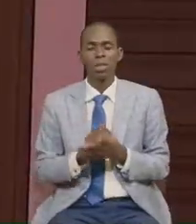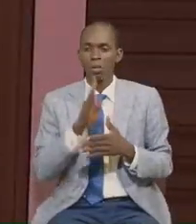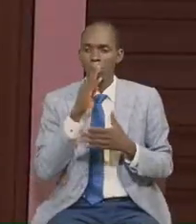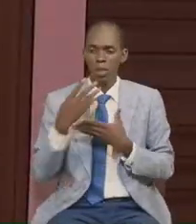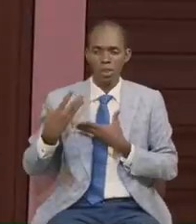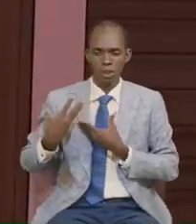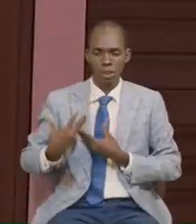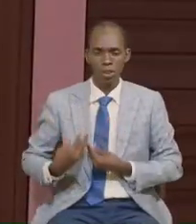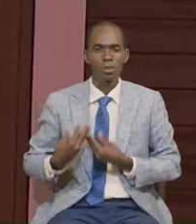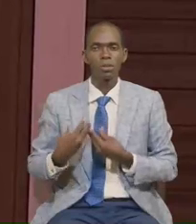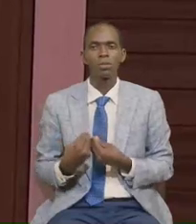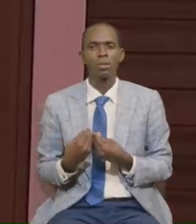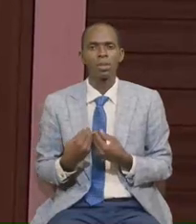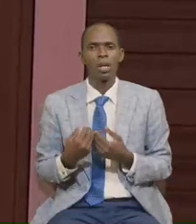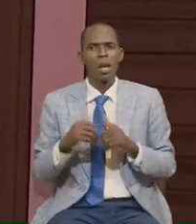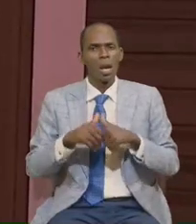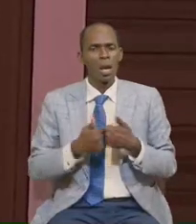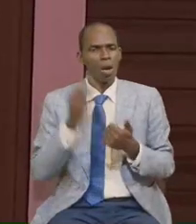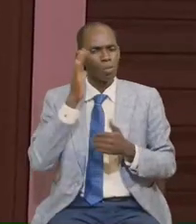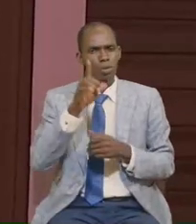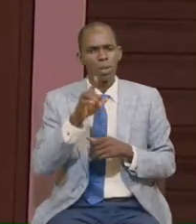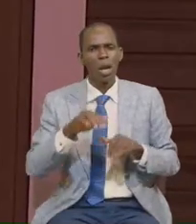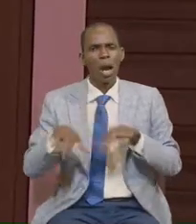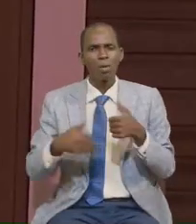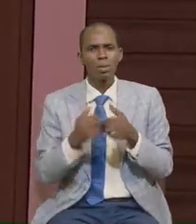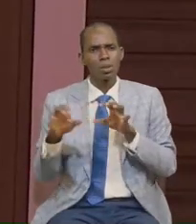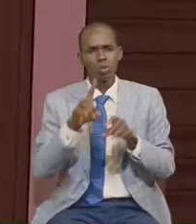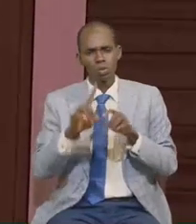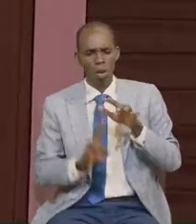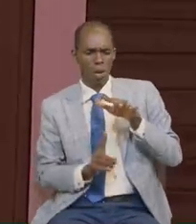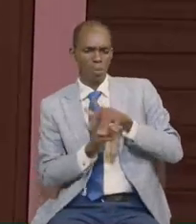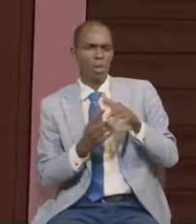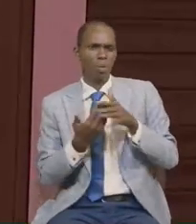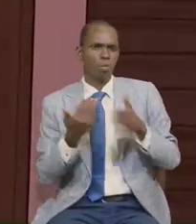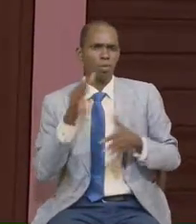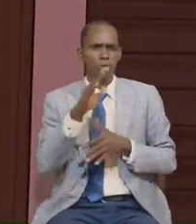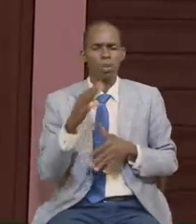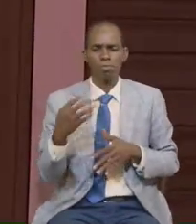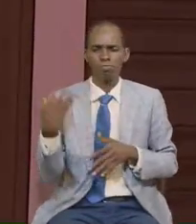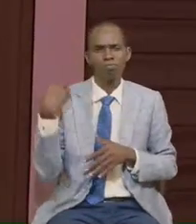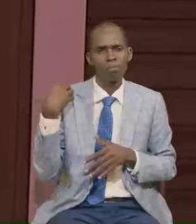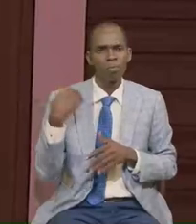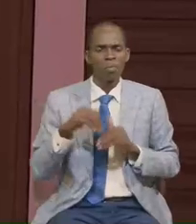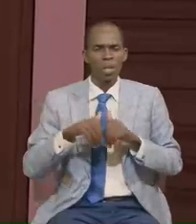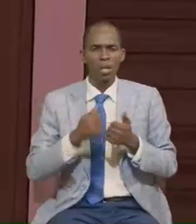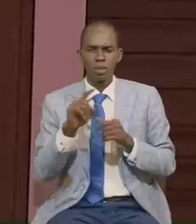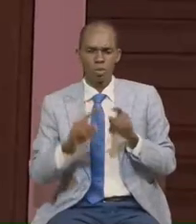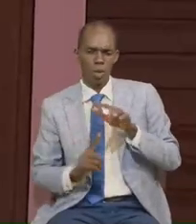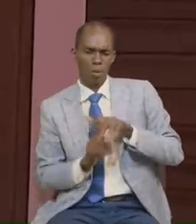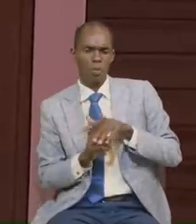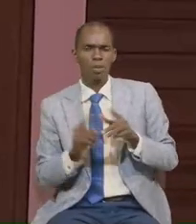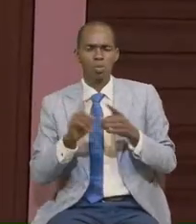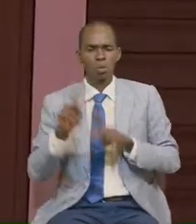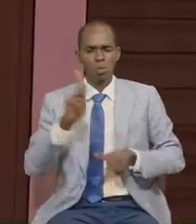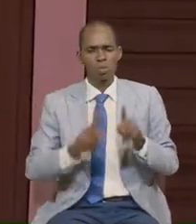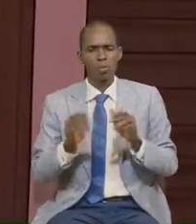modéré, pacifique. Comment tu apparais devant ton patron? Modéré. Comment tu te présentes devant ceux qui sont devant toi?